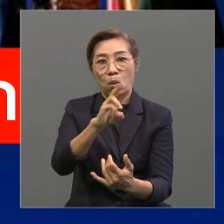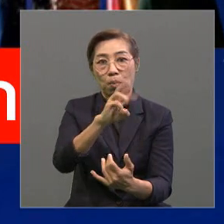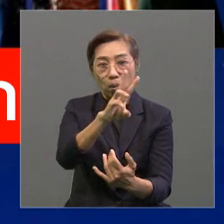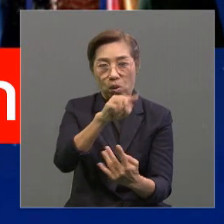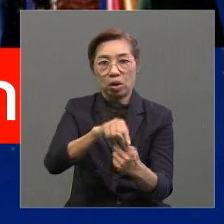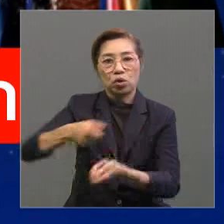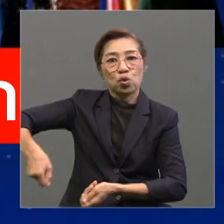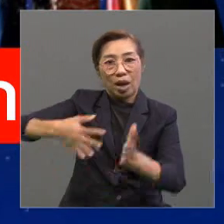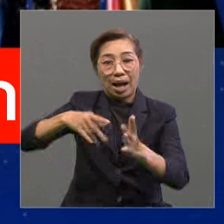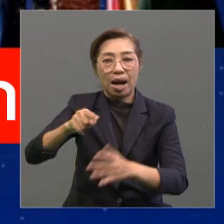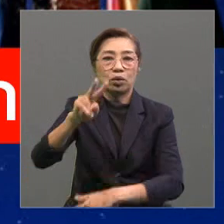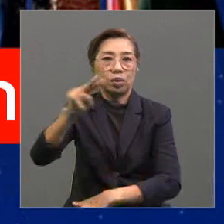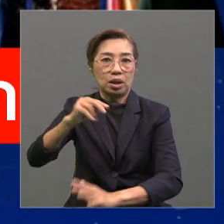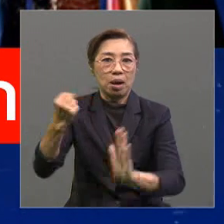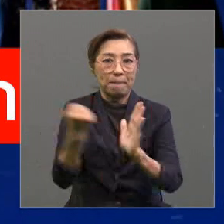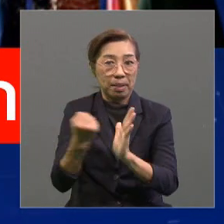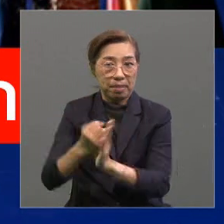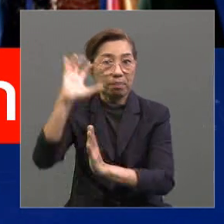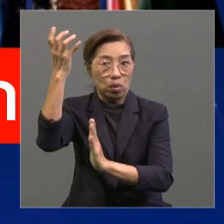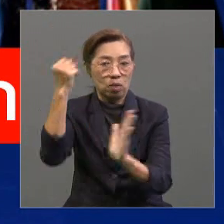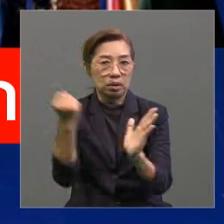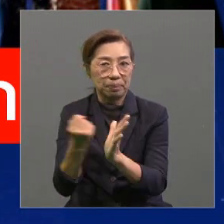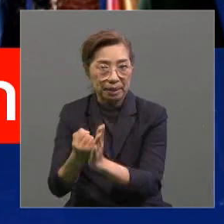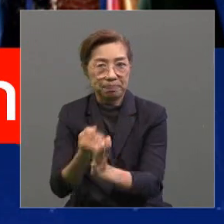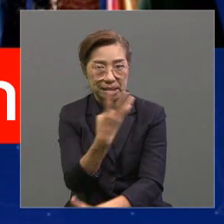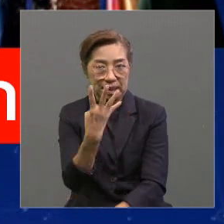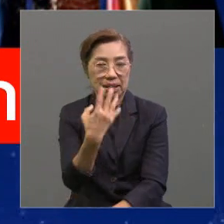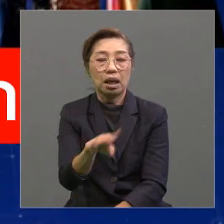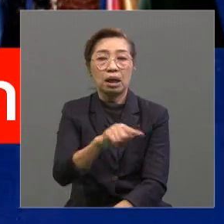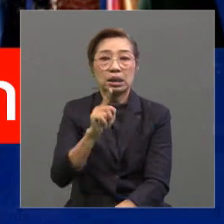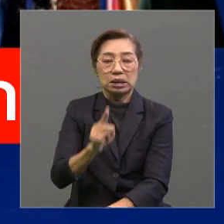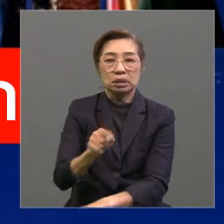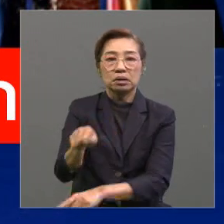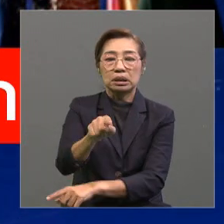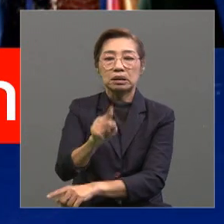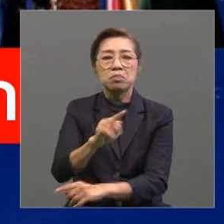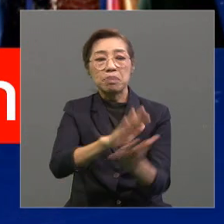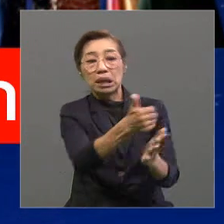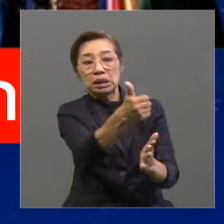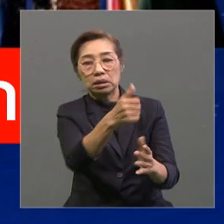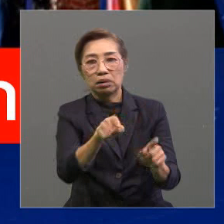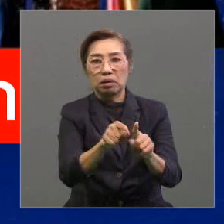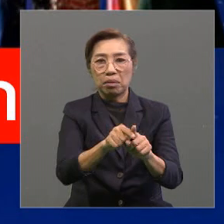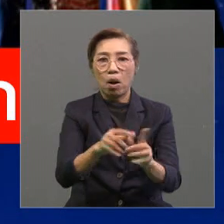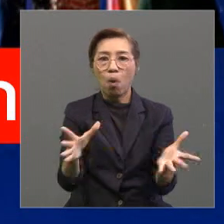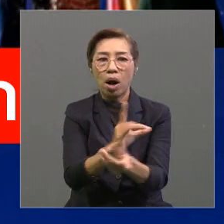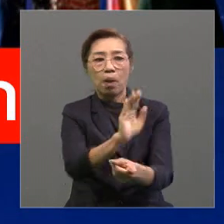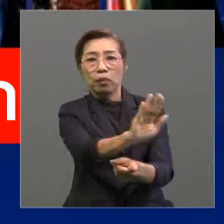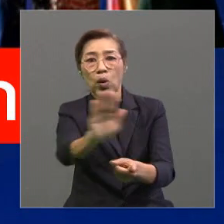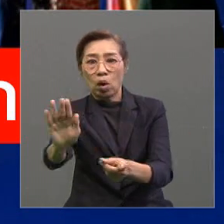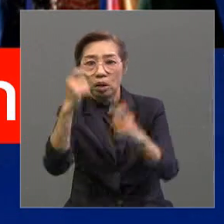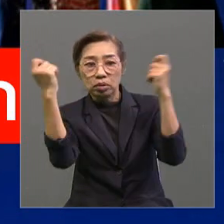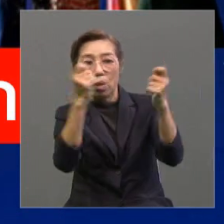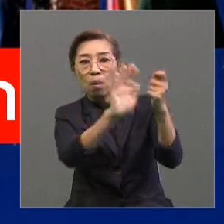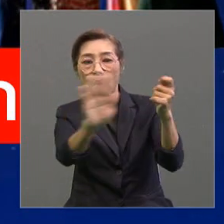คือสงกรานต์ในประเทศไทยโดยการประชุมครั้งนี้ครับมีประเทศต่างๆเสนอขึ้นทะเบียนรายการตัวแทนมรดกภูมิปัญญา